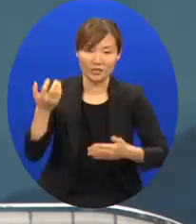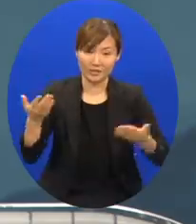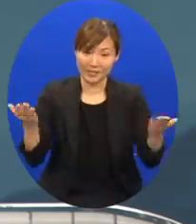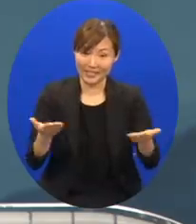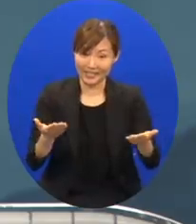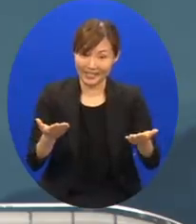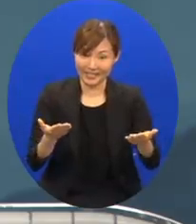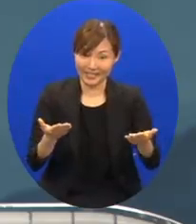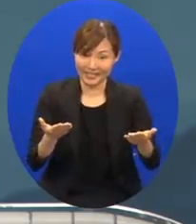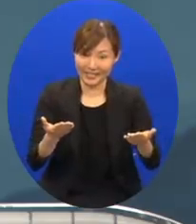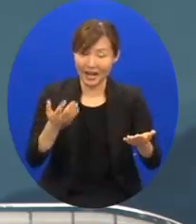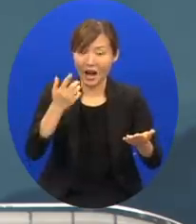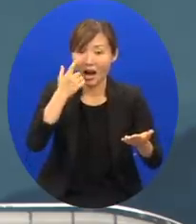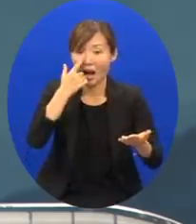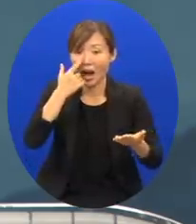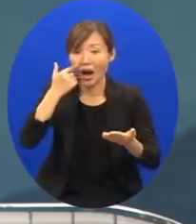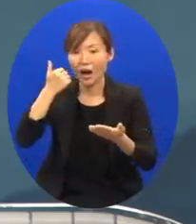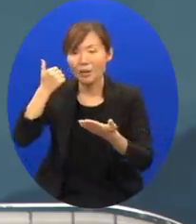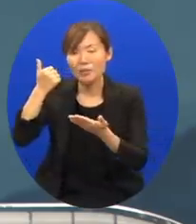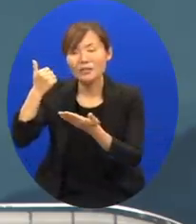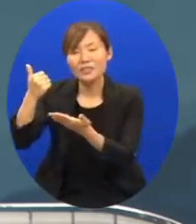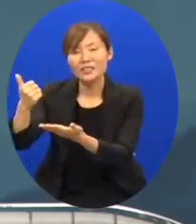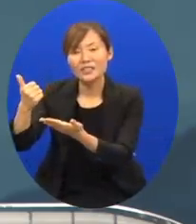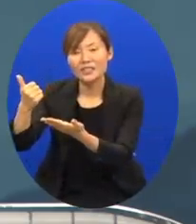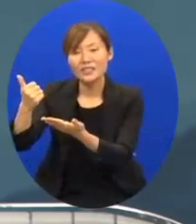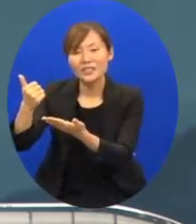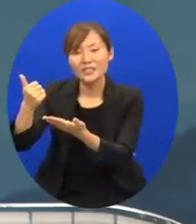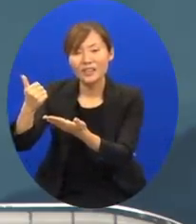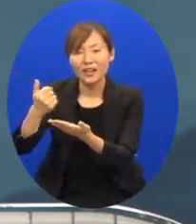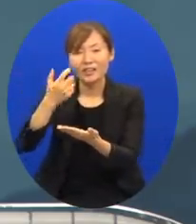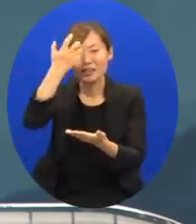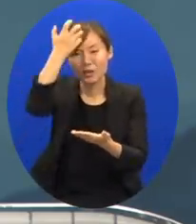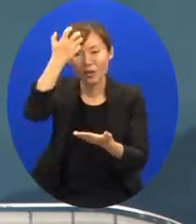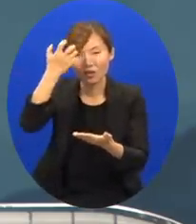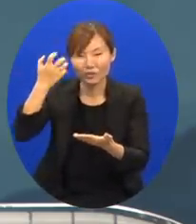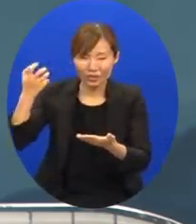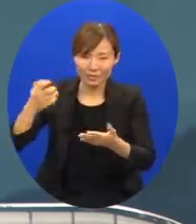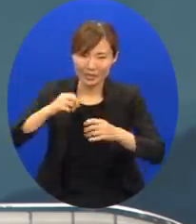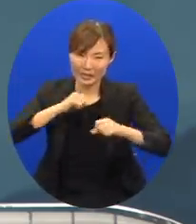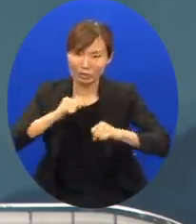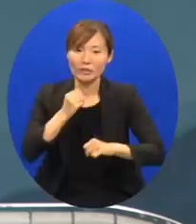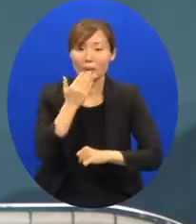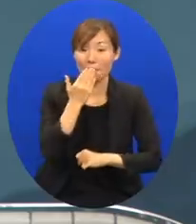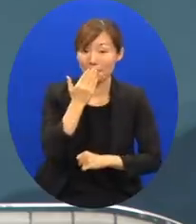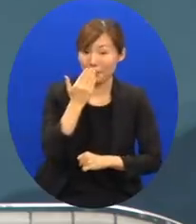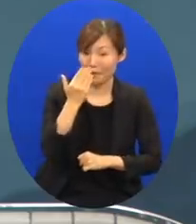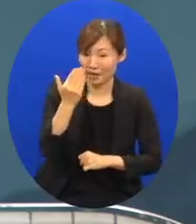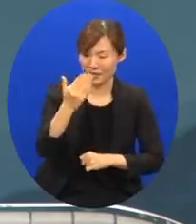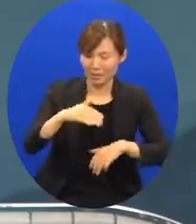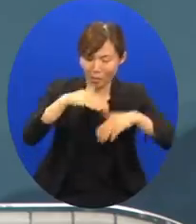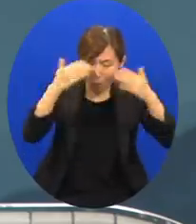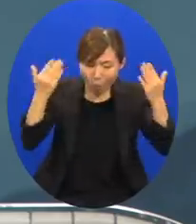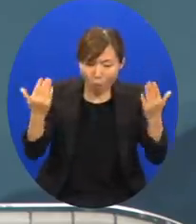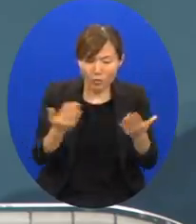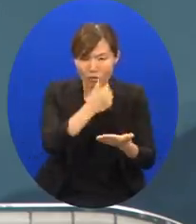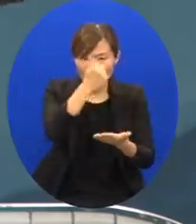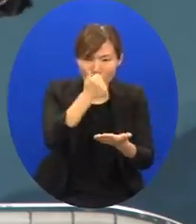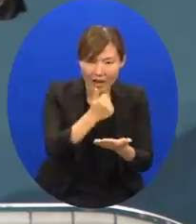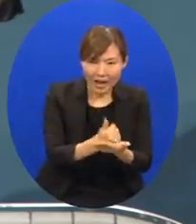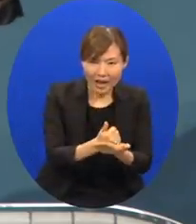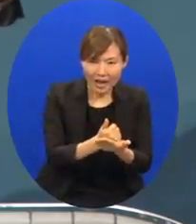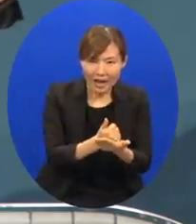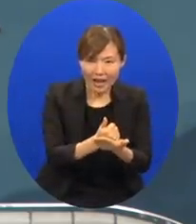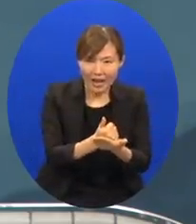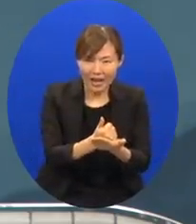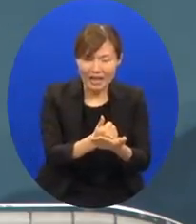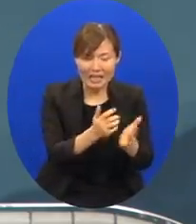라고 그렇게 불러지는 사람 성령께서 만 그렇게 하실 수 있습니다 내 모든 죄 가 예수님이 십자가에